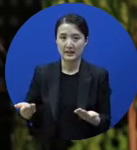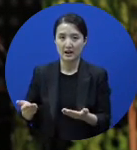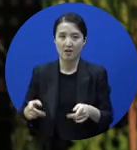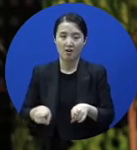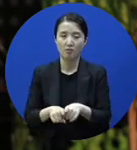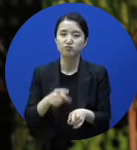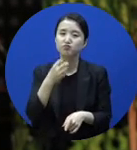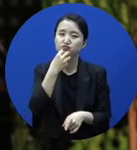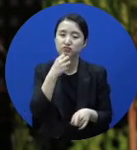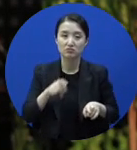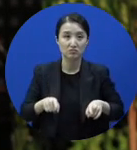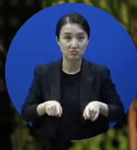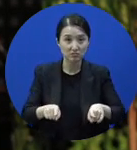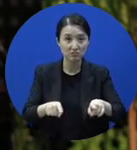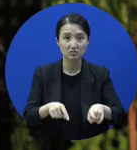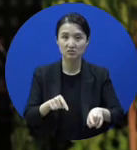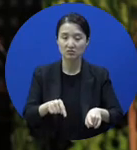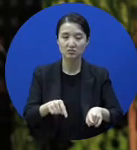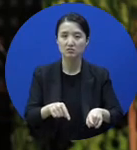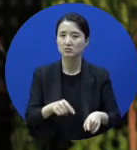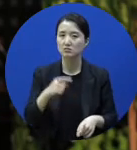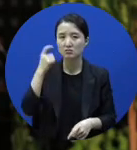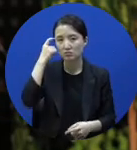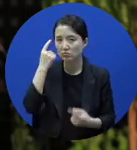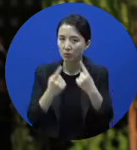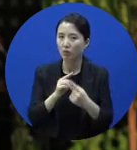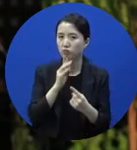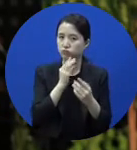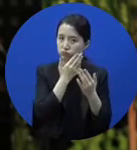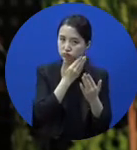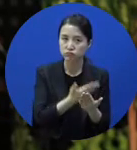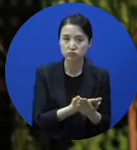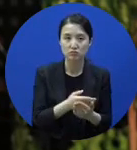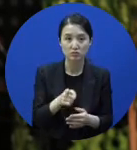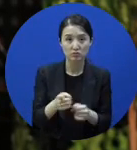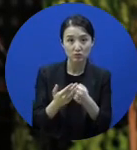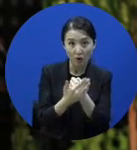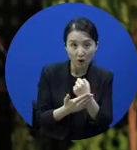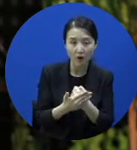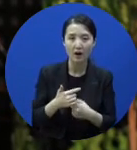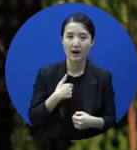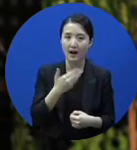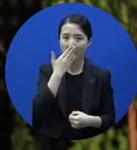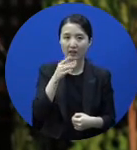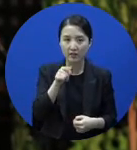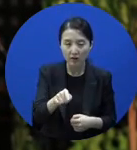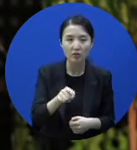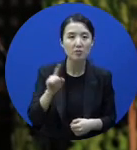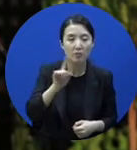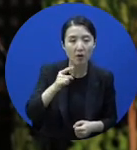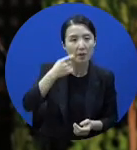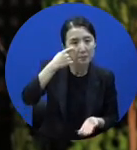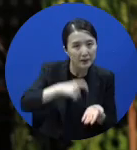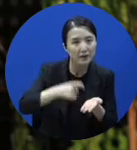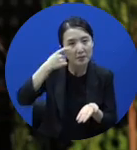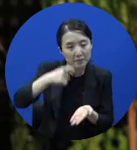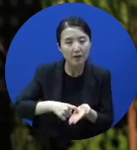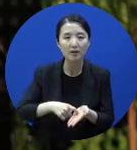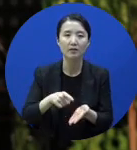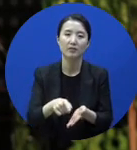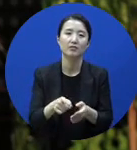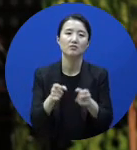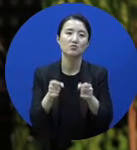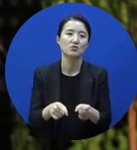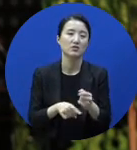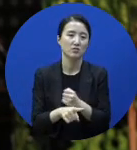사이드 프로젝트를 무시할 것이 아니라 새로운 기회들, 새로운 어떤 가능성들을 나도 한번 미리 체험할 수